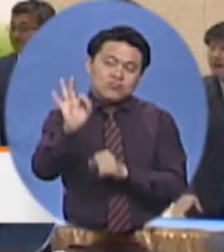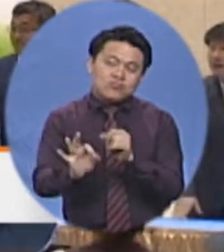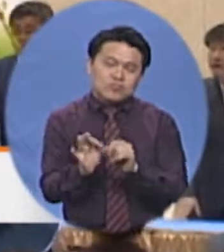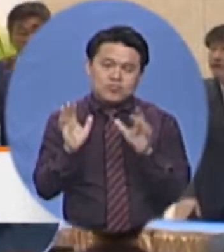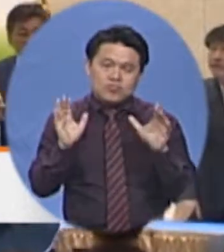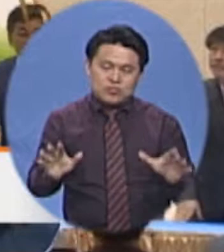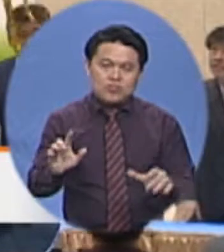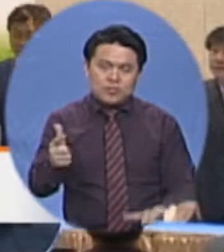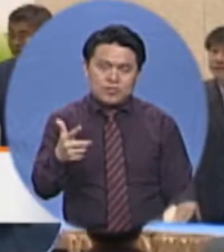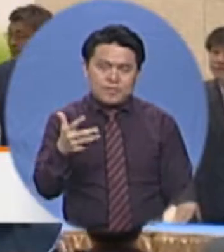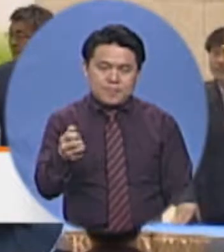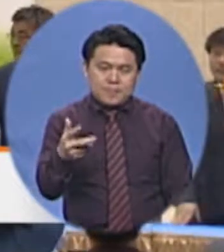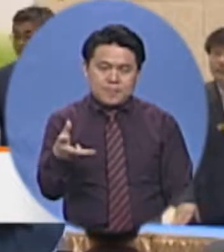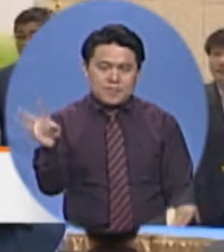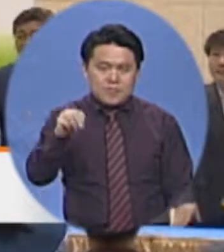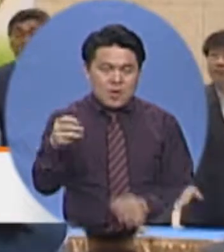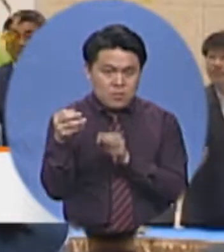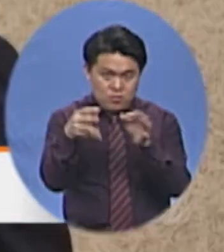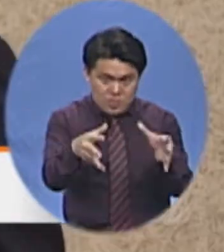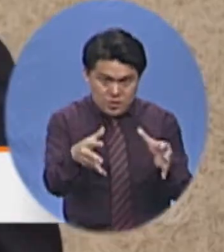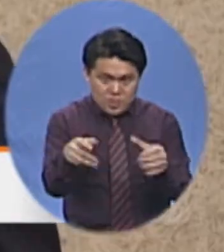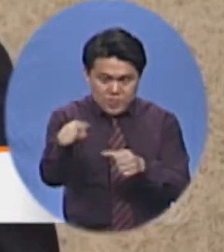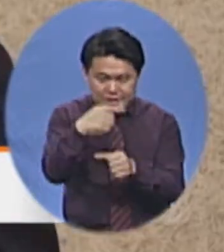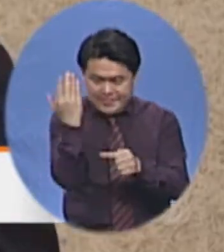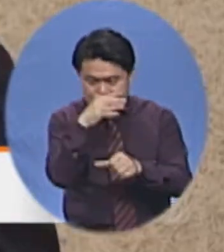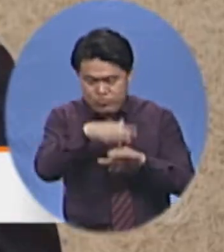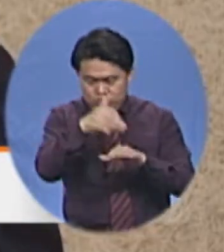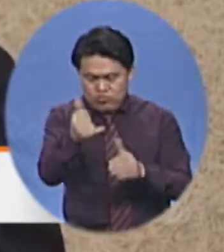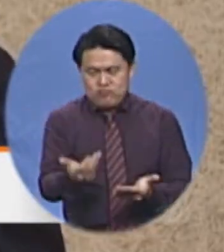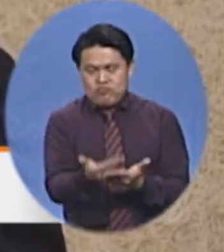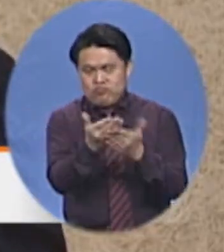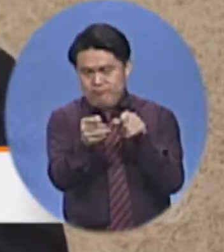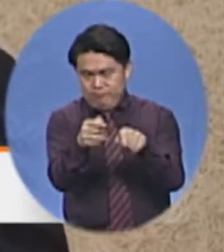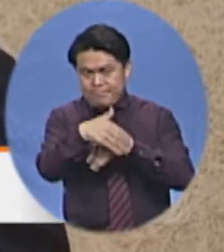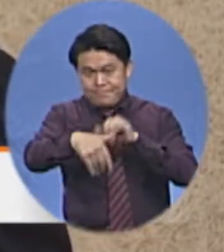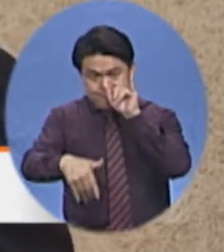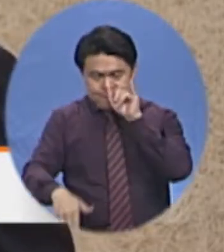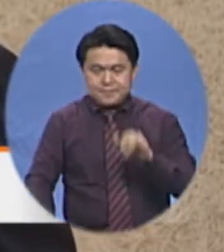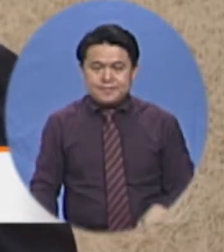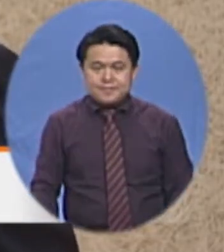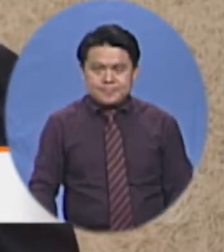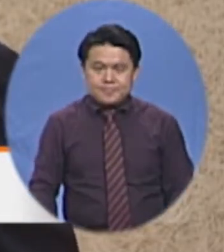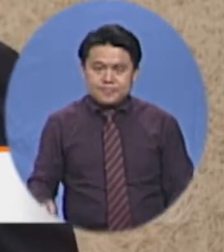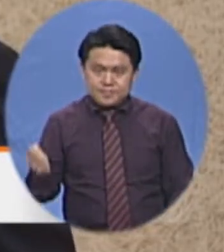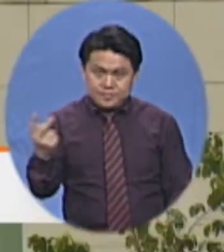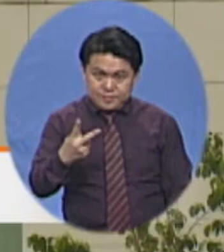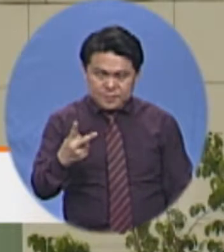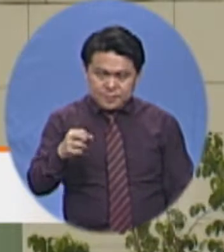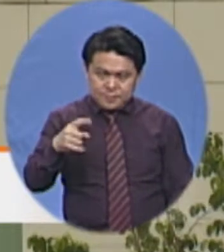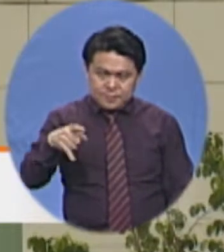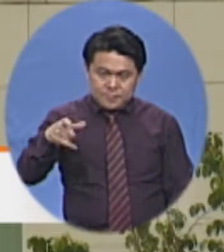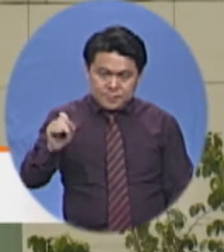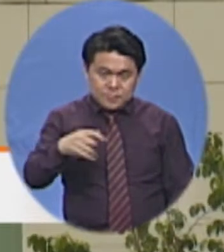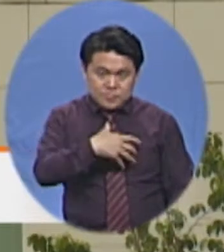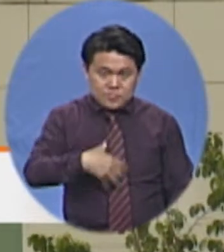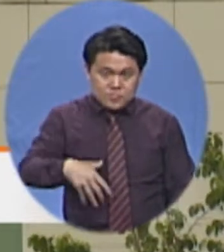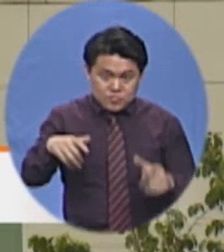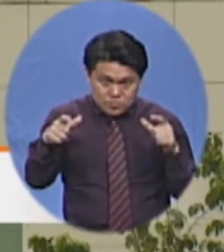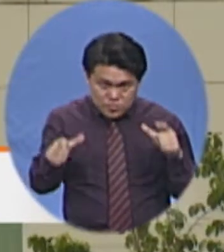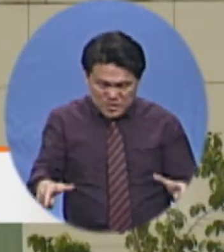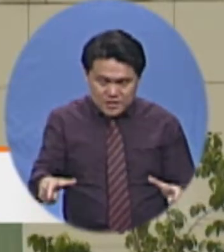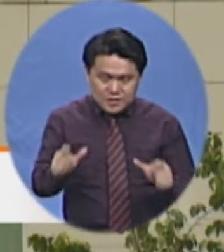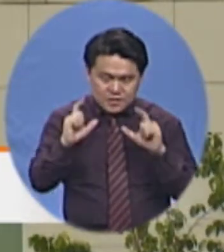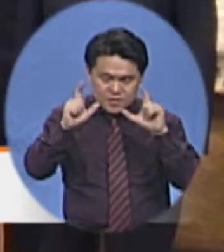총 683억 원을 지원해 친환경 농업 육성을 해나갈 예정입니다. 한편 이날 의성군은 비전 선포식과